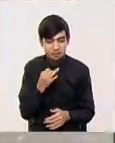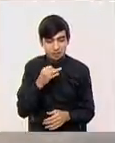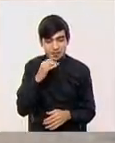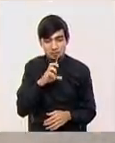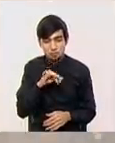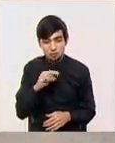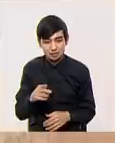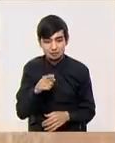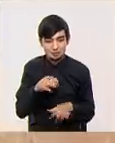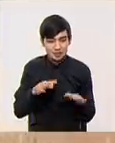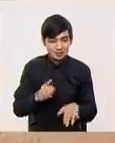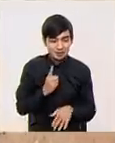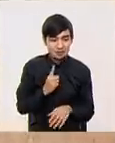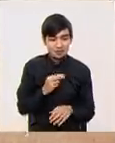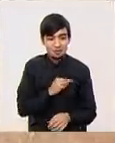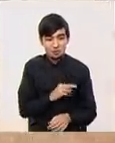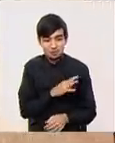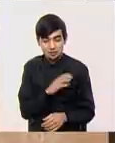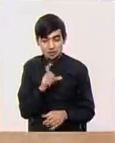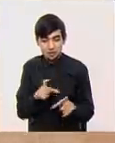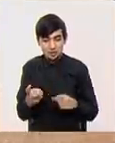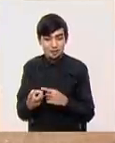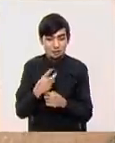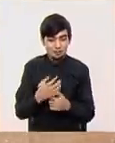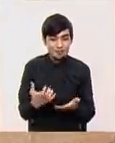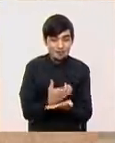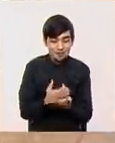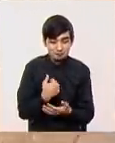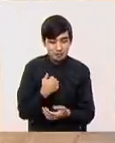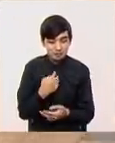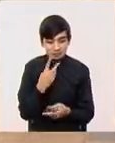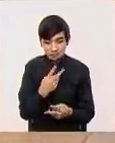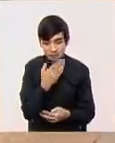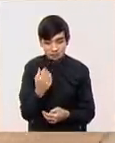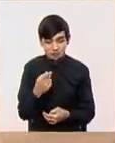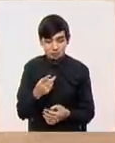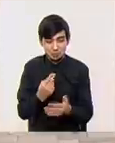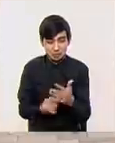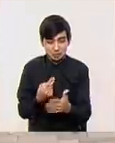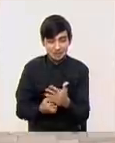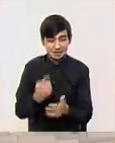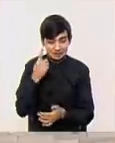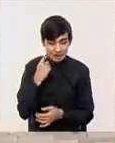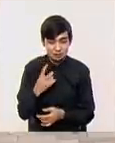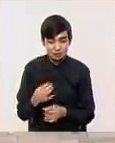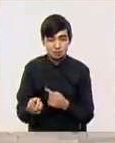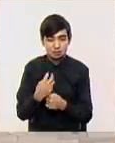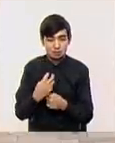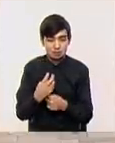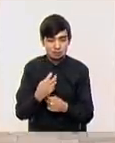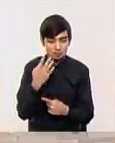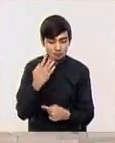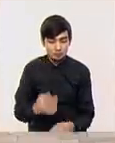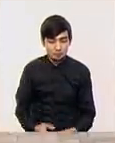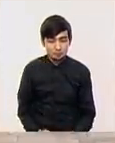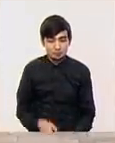болу жұмыс деген ол, онда келетіндердің ұтқанын көрген жоқпын. Ұтылатынын біле тұра келе беретін, дейді. Өзі дәрігер еді. Дәрігер